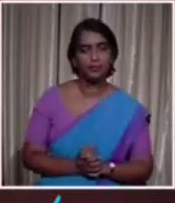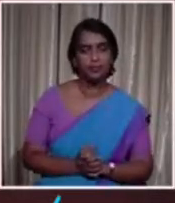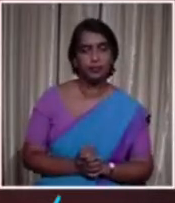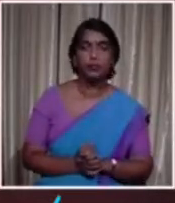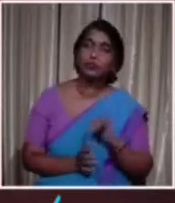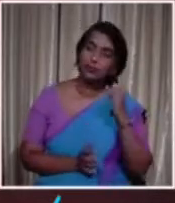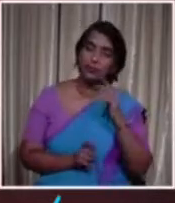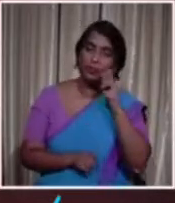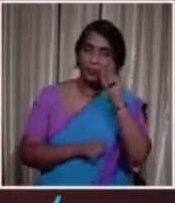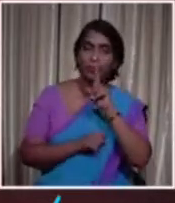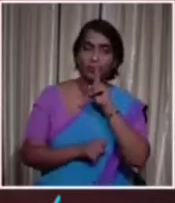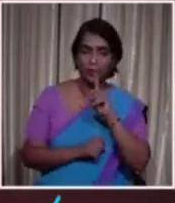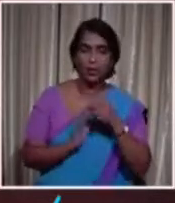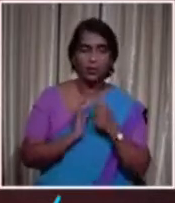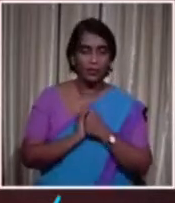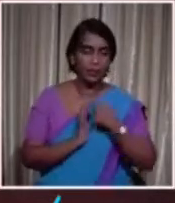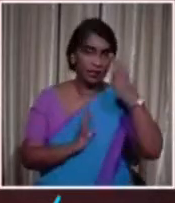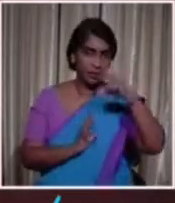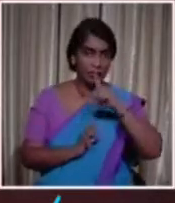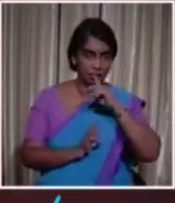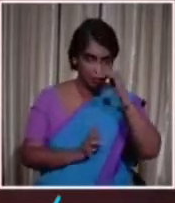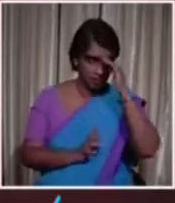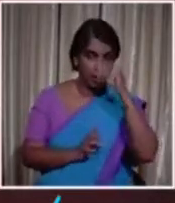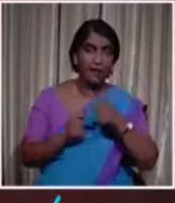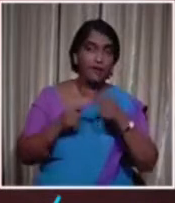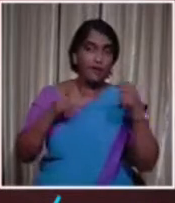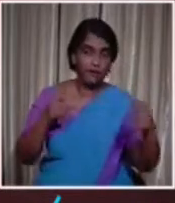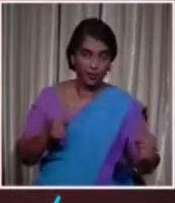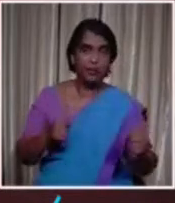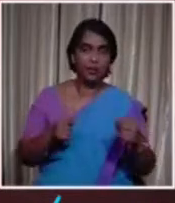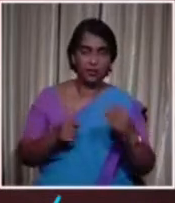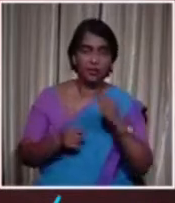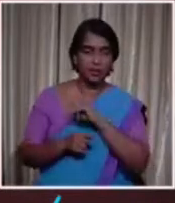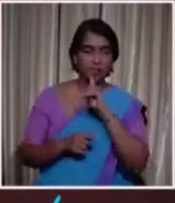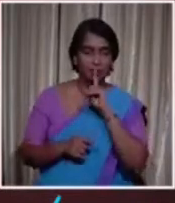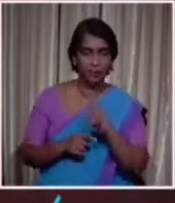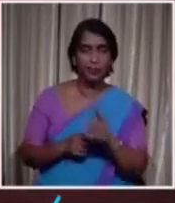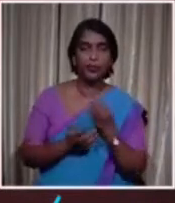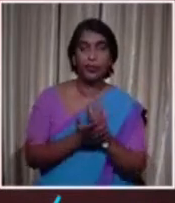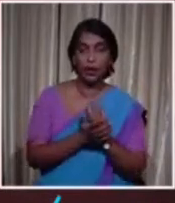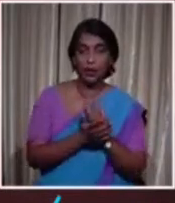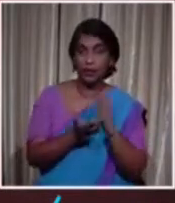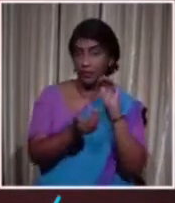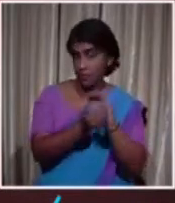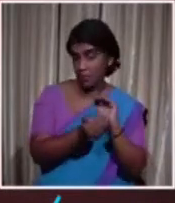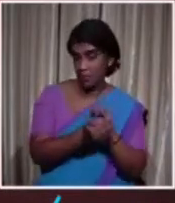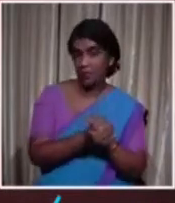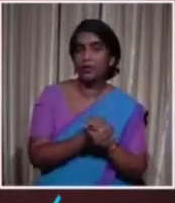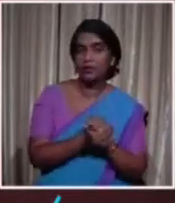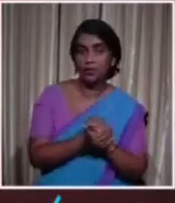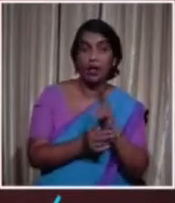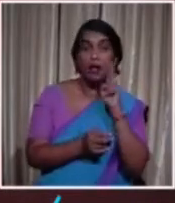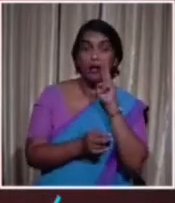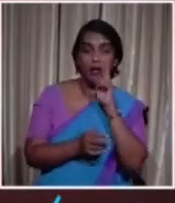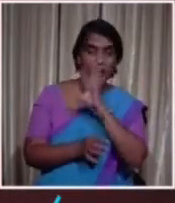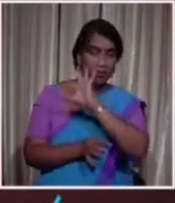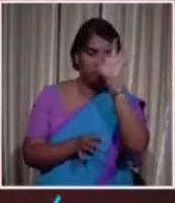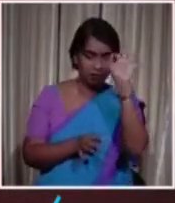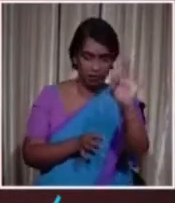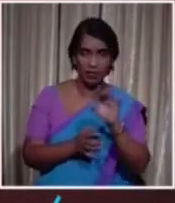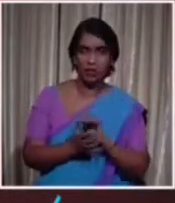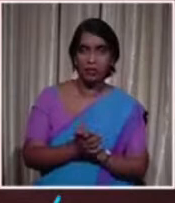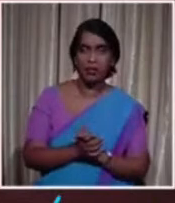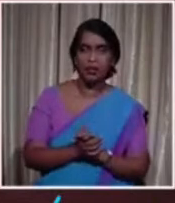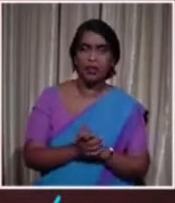සමහර මිනිස්සු කියනවා කරු නියෝජක කතානායකතුමනි විපක්ෂය කියනවා විශේෂයෙන්ම පෝට්ටුව බේරගන්න තමයි රනිල්ව ගෙනාවේ කියලා.